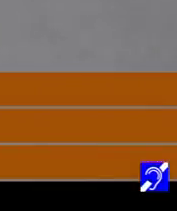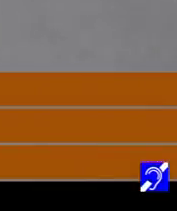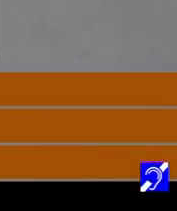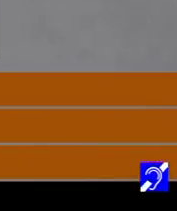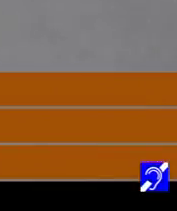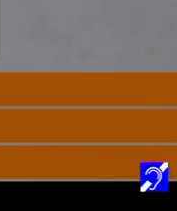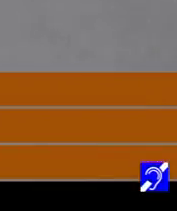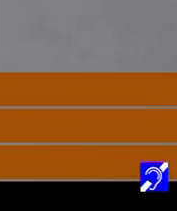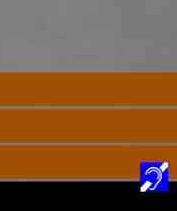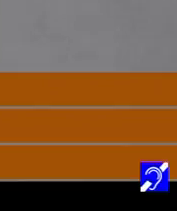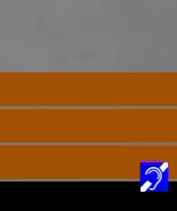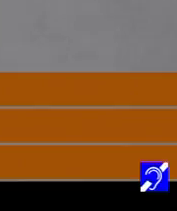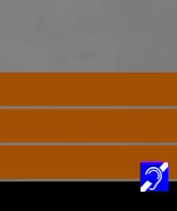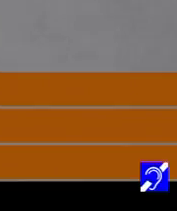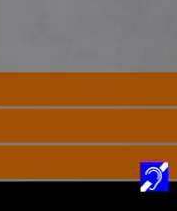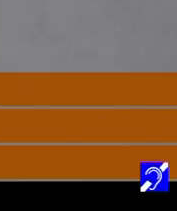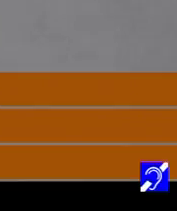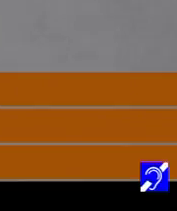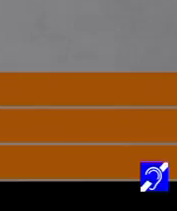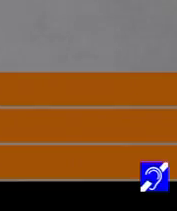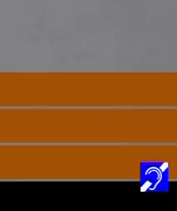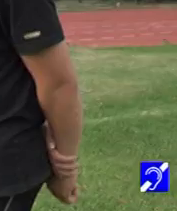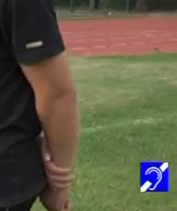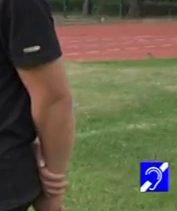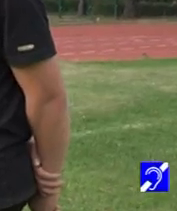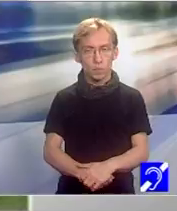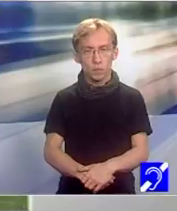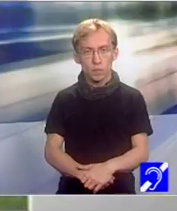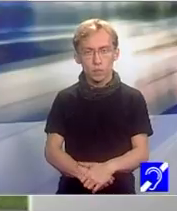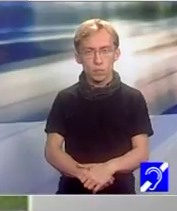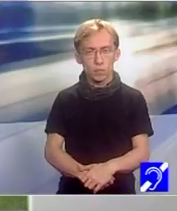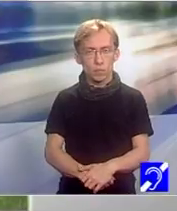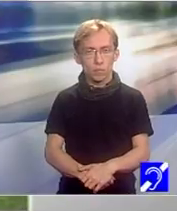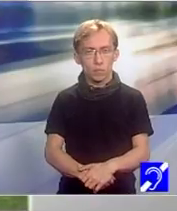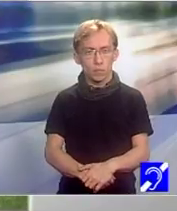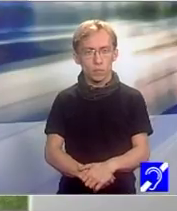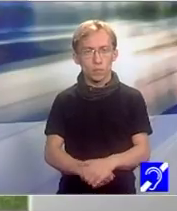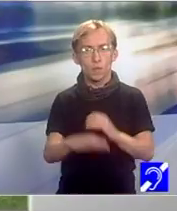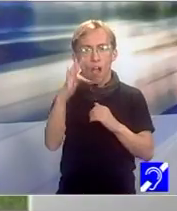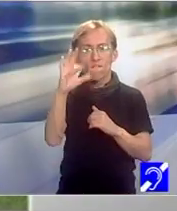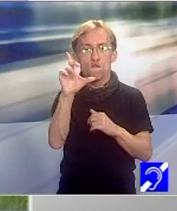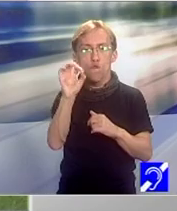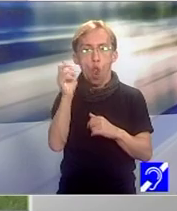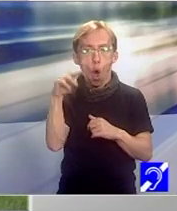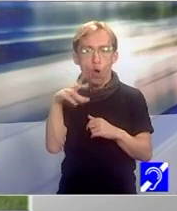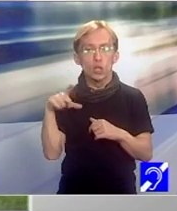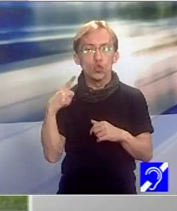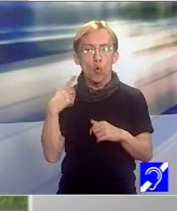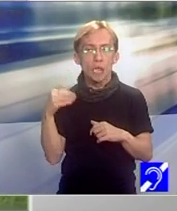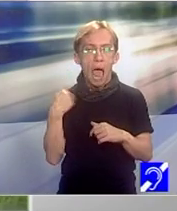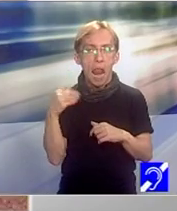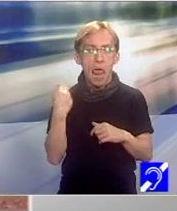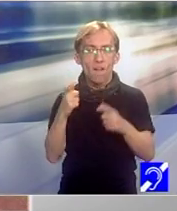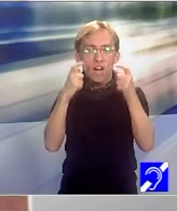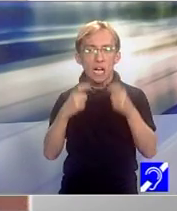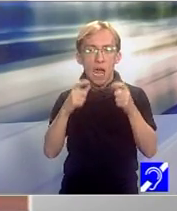La română, Florin și Ciobi sunt elevi în clasa 12-a